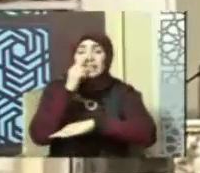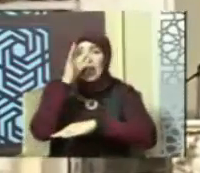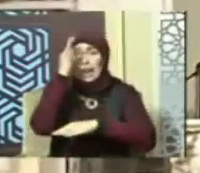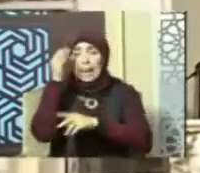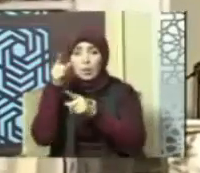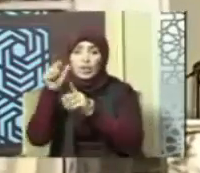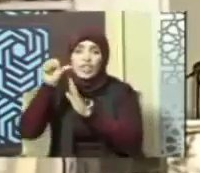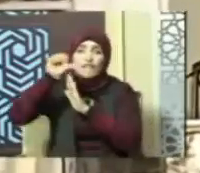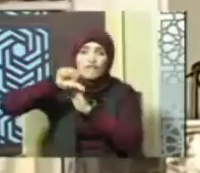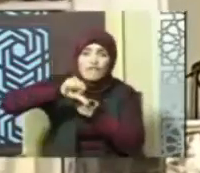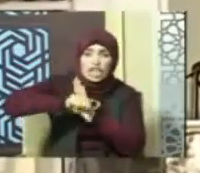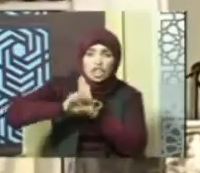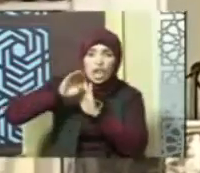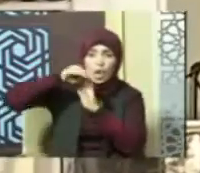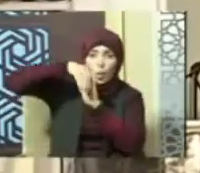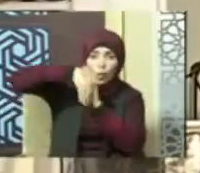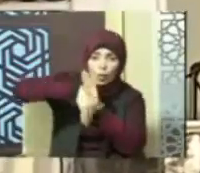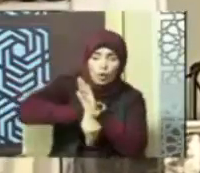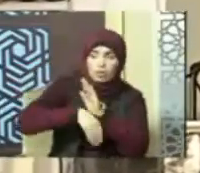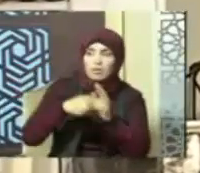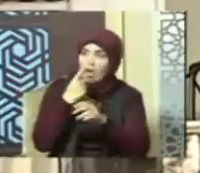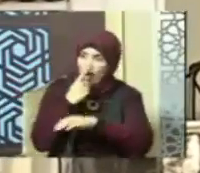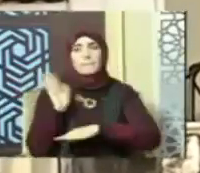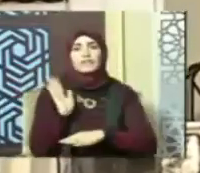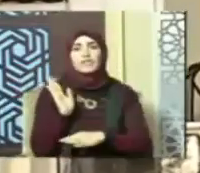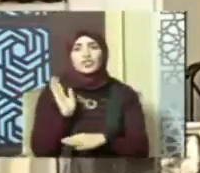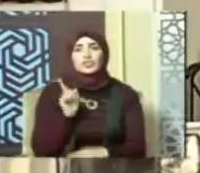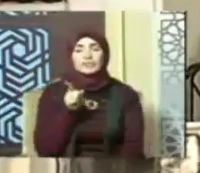الناس دينك